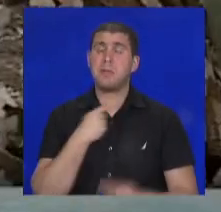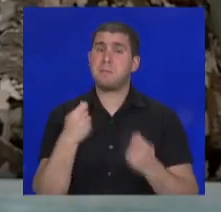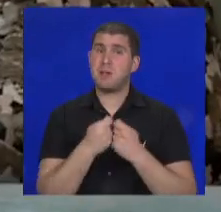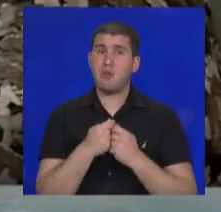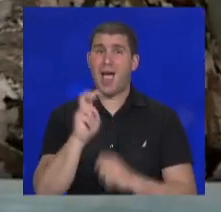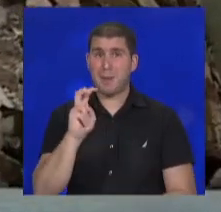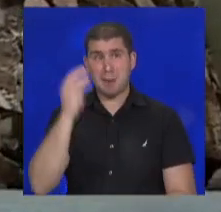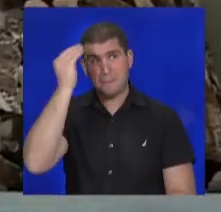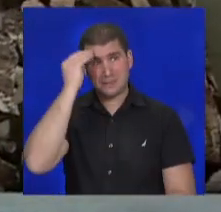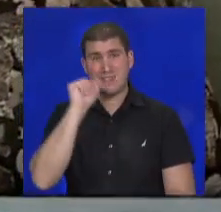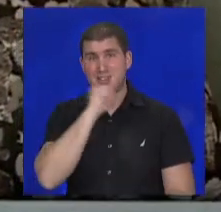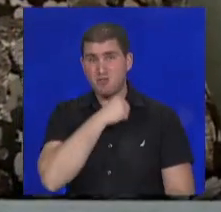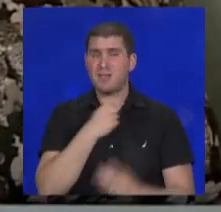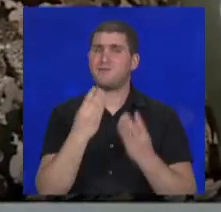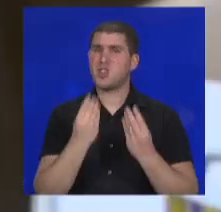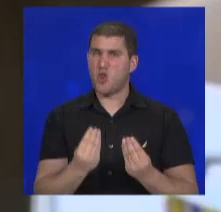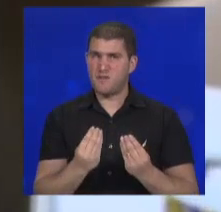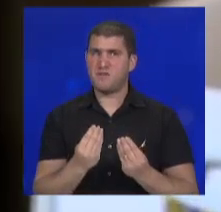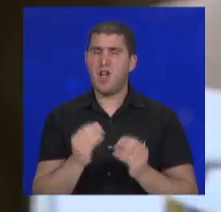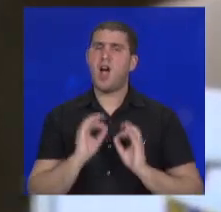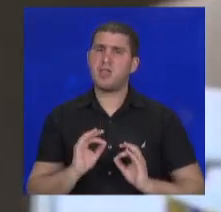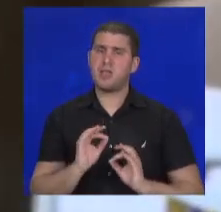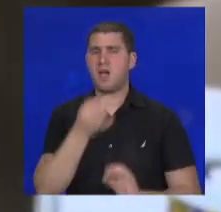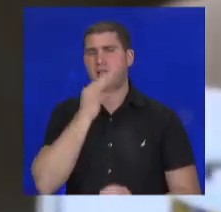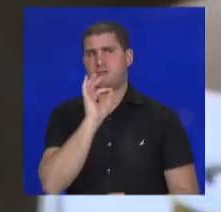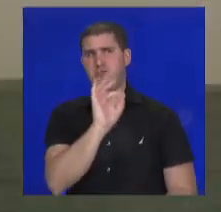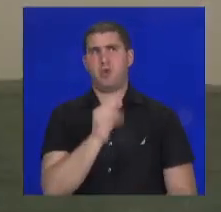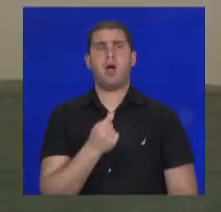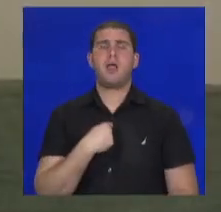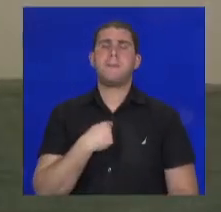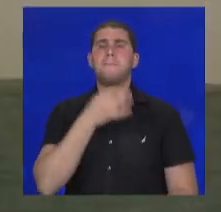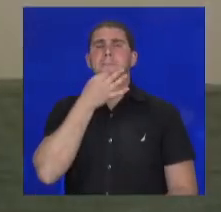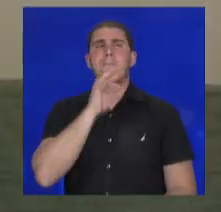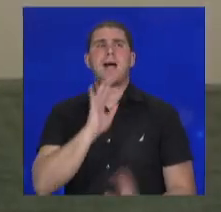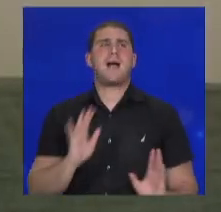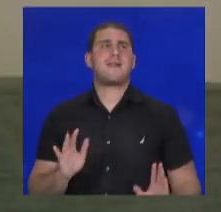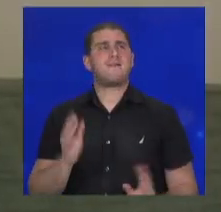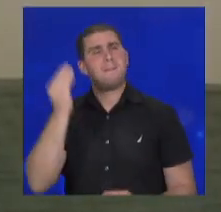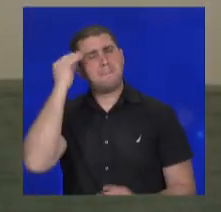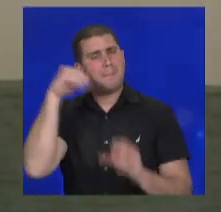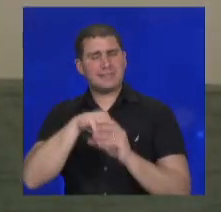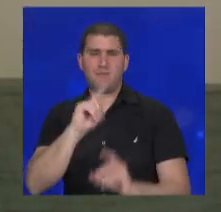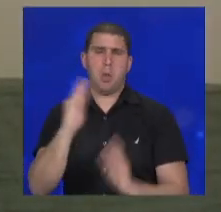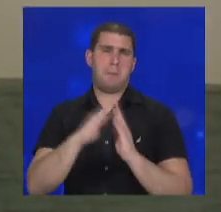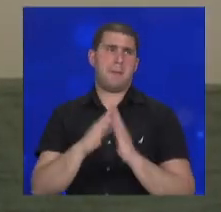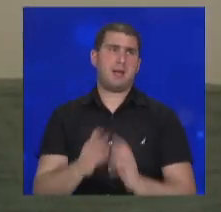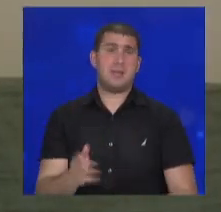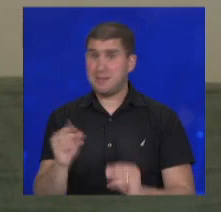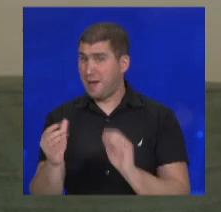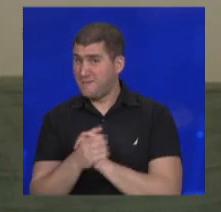בית הספר הישן והטוב עדיין עדיף. אני מעדיפה להיות בבית ספר מאשר בבית שלי. עם